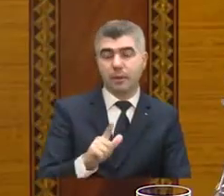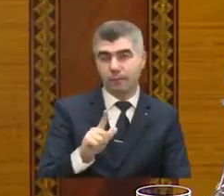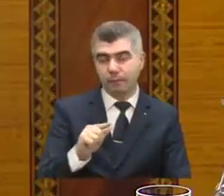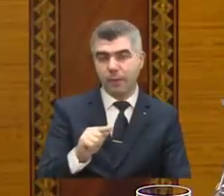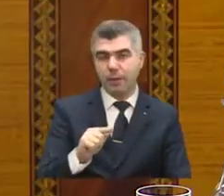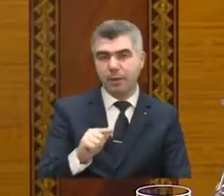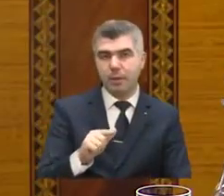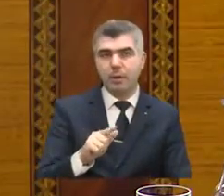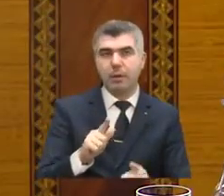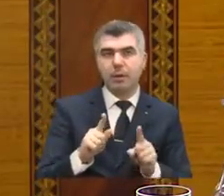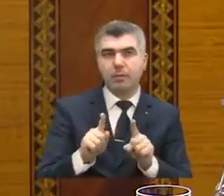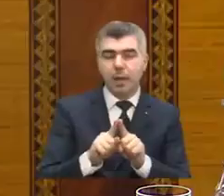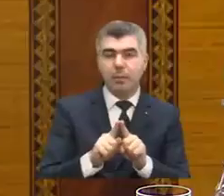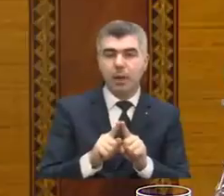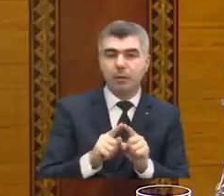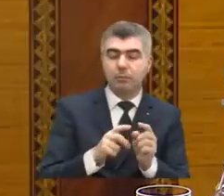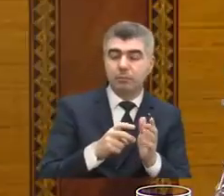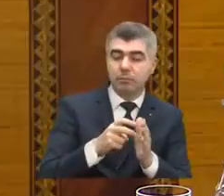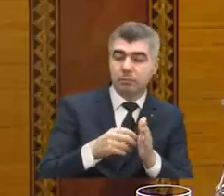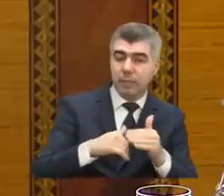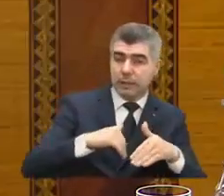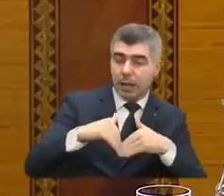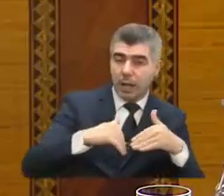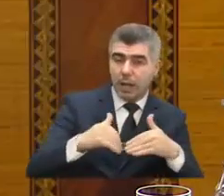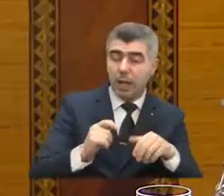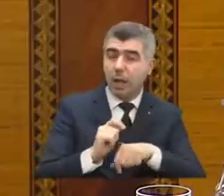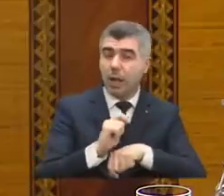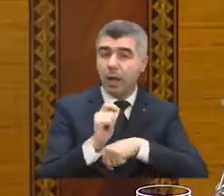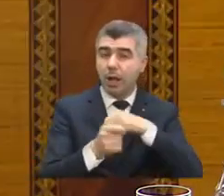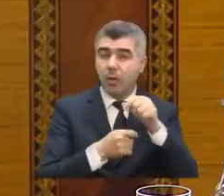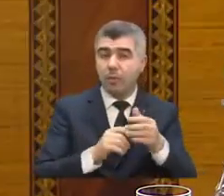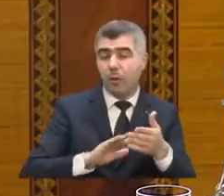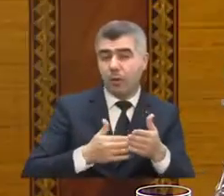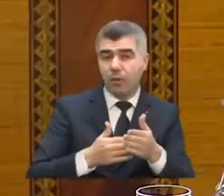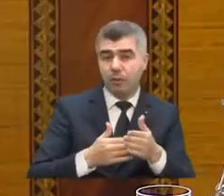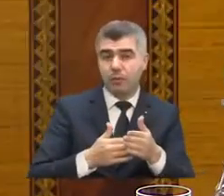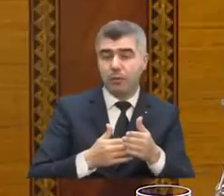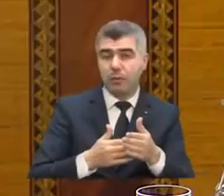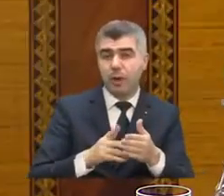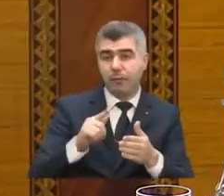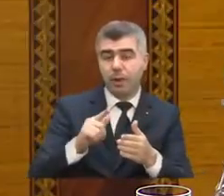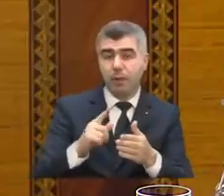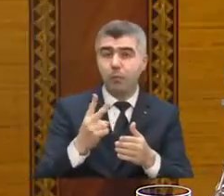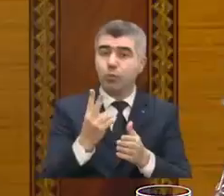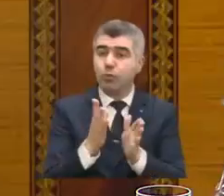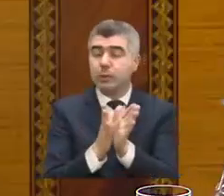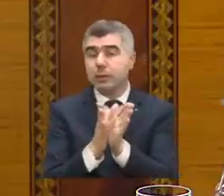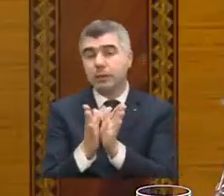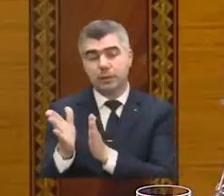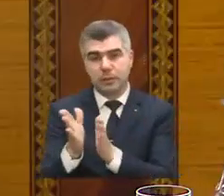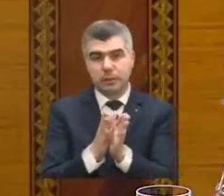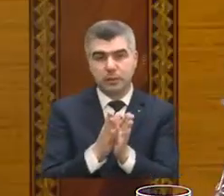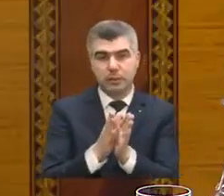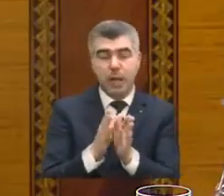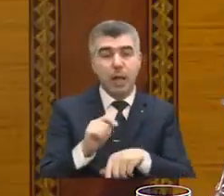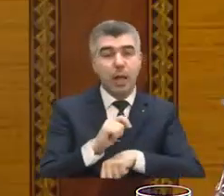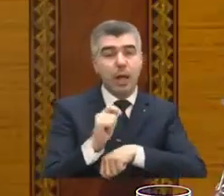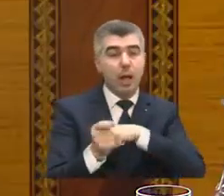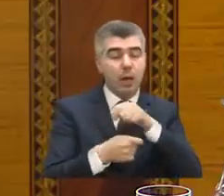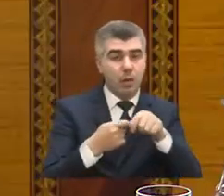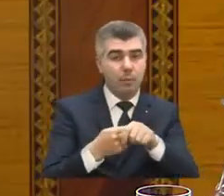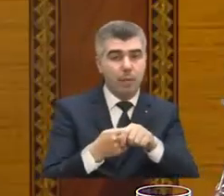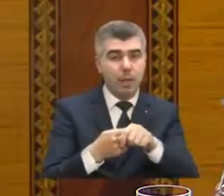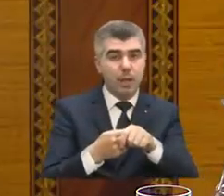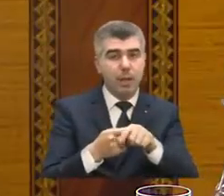كيلعبوا النقل المزدوج في العالم القروي، وعلما بأن العالم القروي خاصنا نقسموه على جوج، راه العالم القروي ماشي